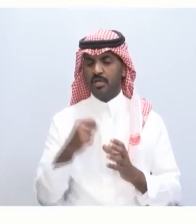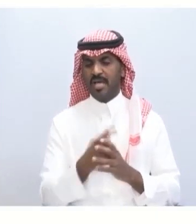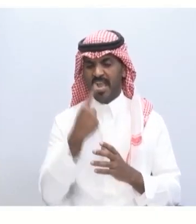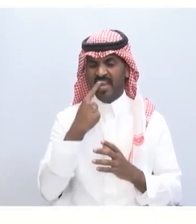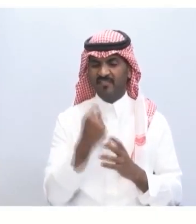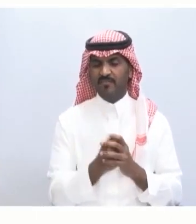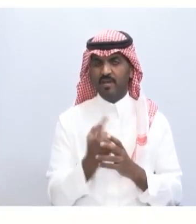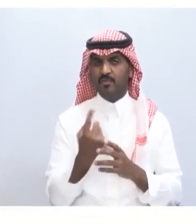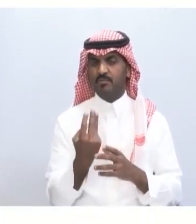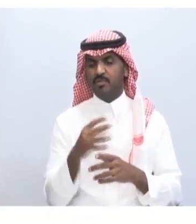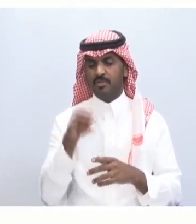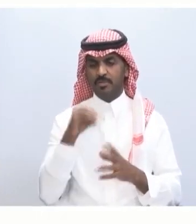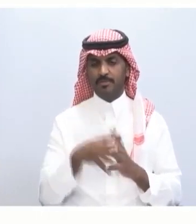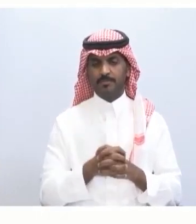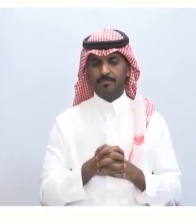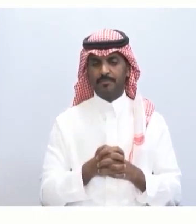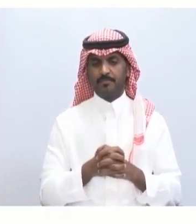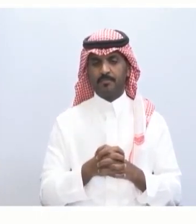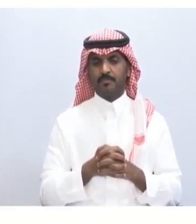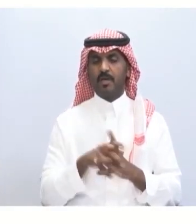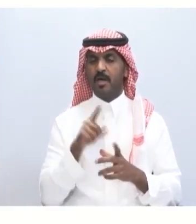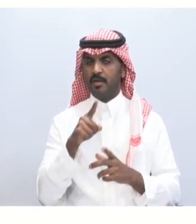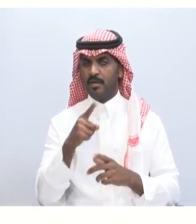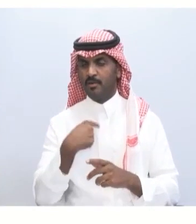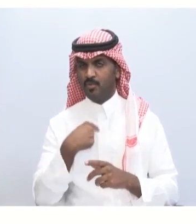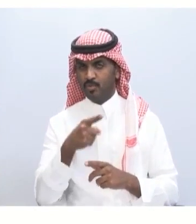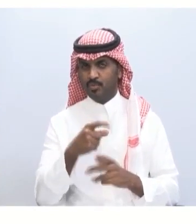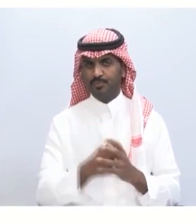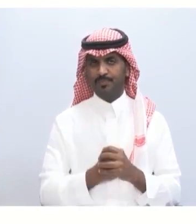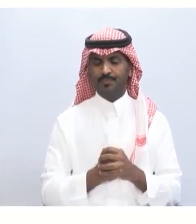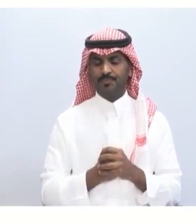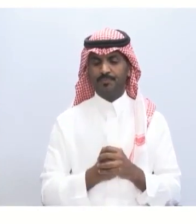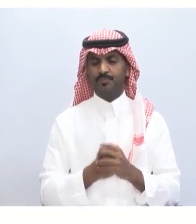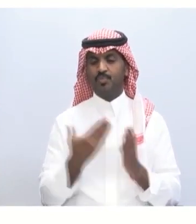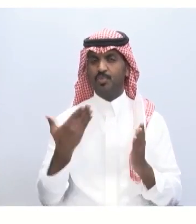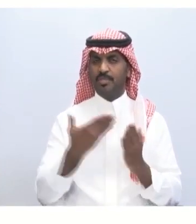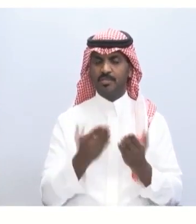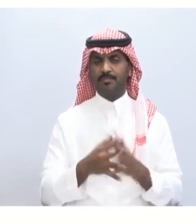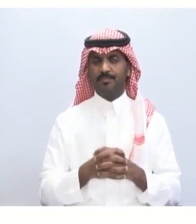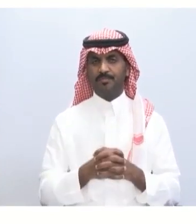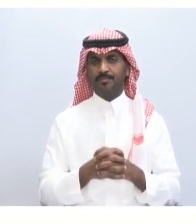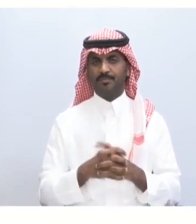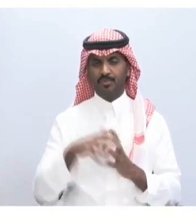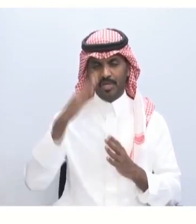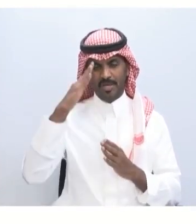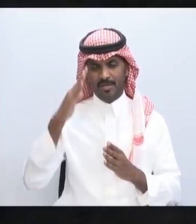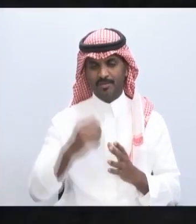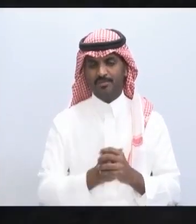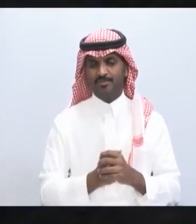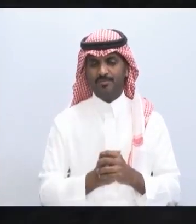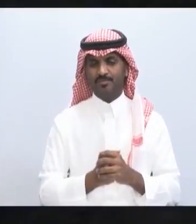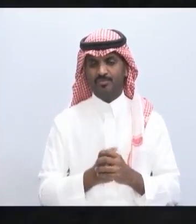ال39 عشر وبذلك انا وانتم ابنائي وبنات الطلاب ننهي درسنا لهذا اليوم شاكرا